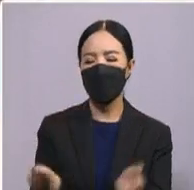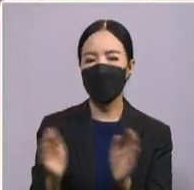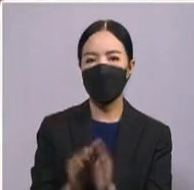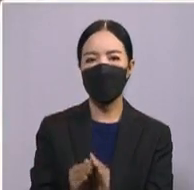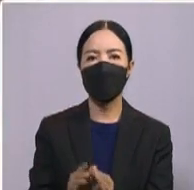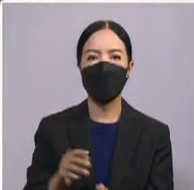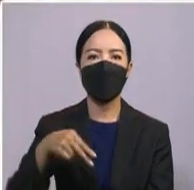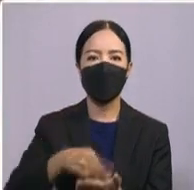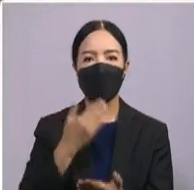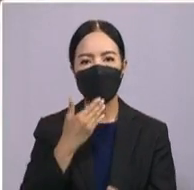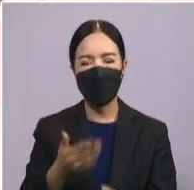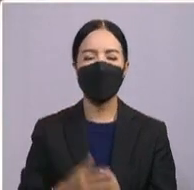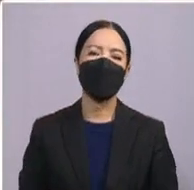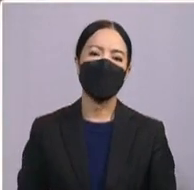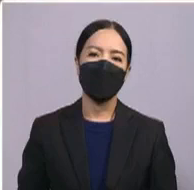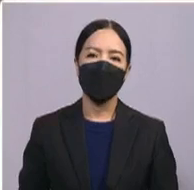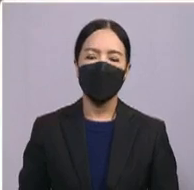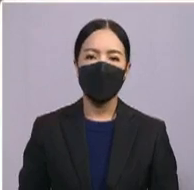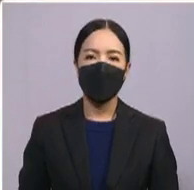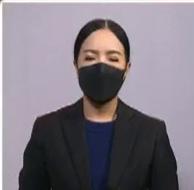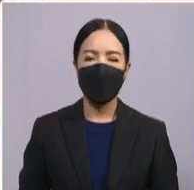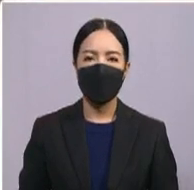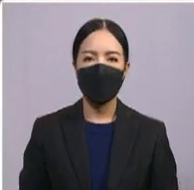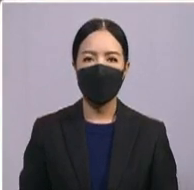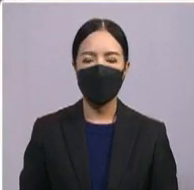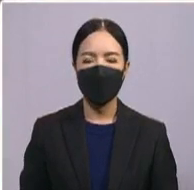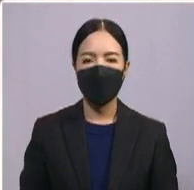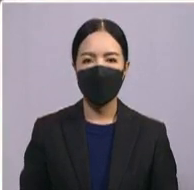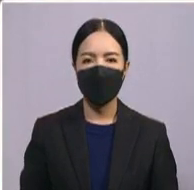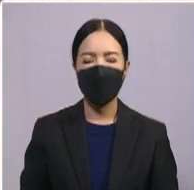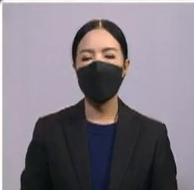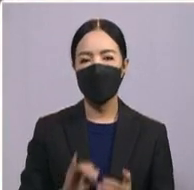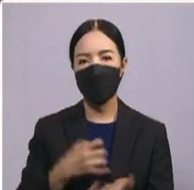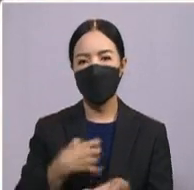นี้ครับสาเรศลิ่มกังวานมงคลสำนักข่าวอสมทรายงานจากจังหวัดศรีสะเกษครับ